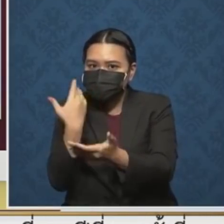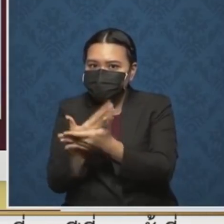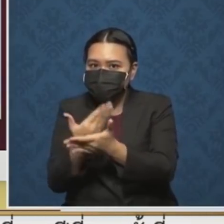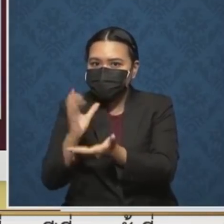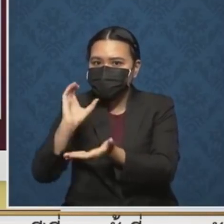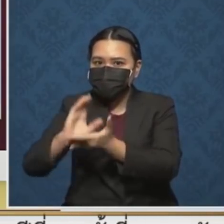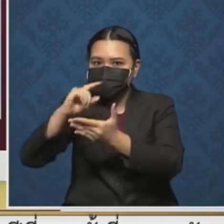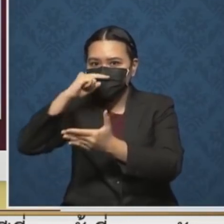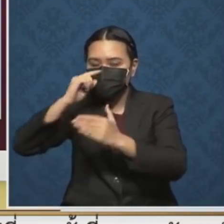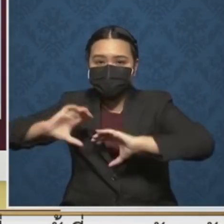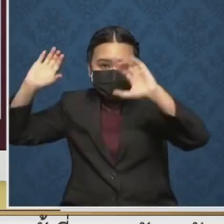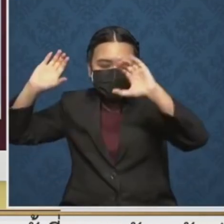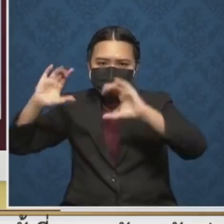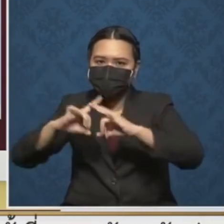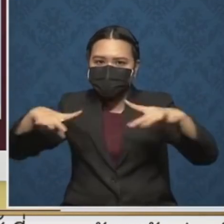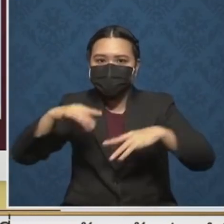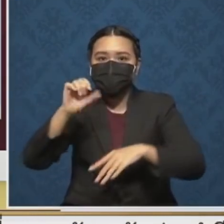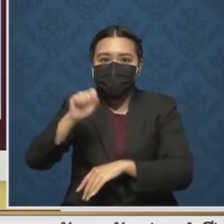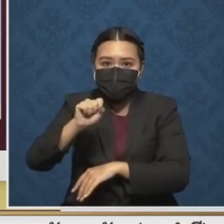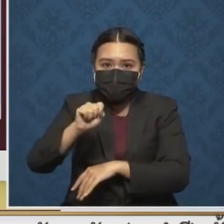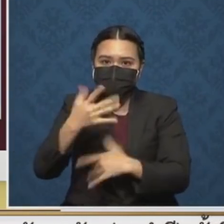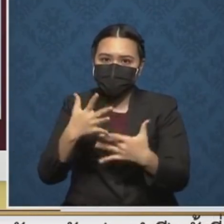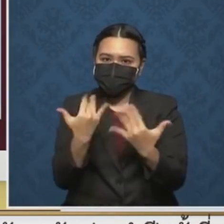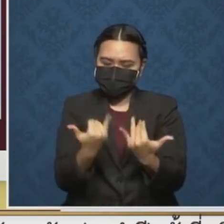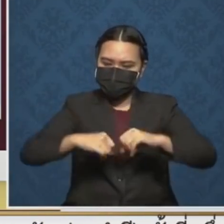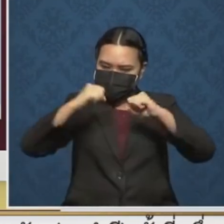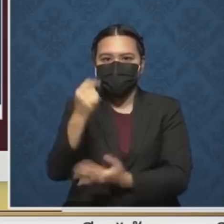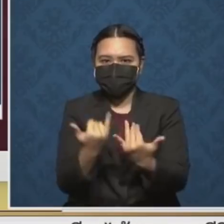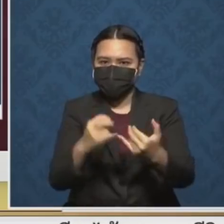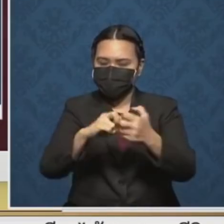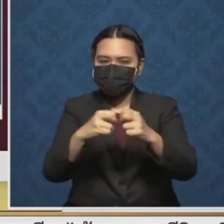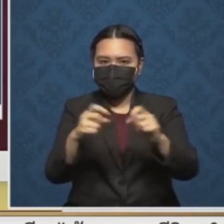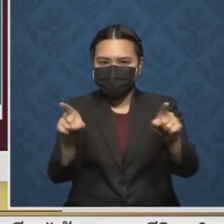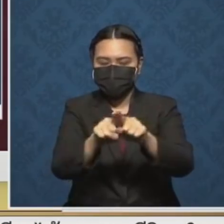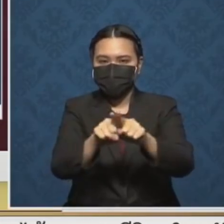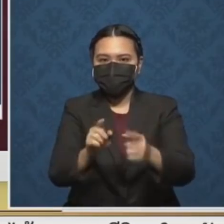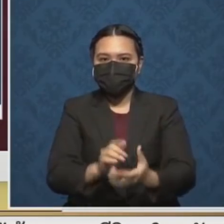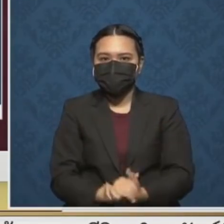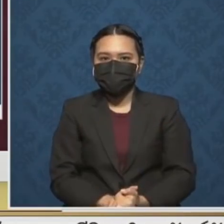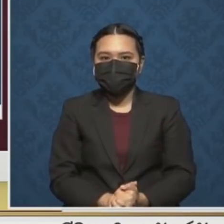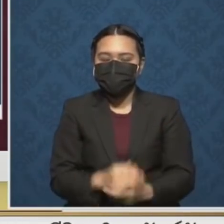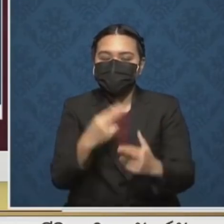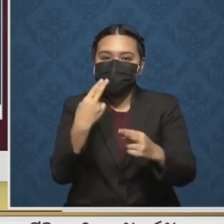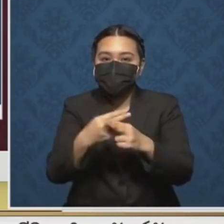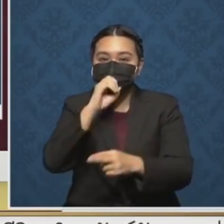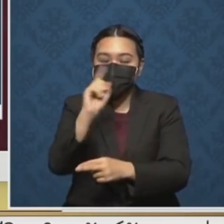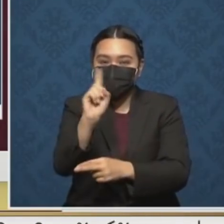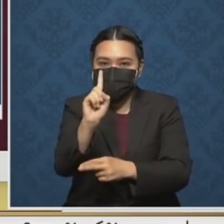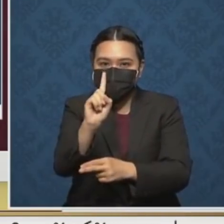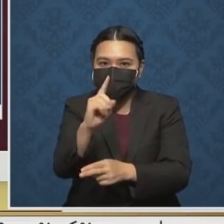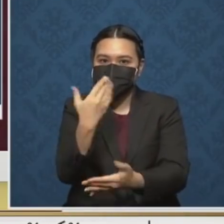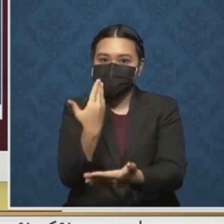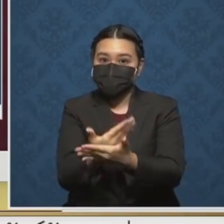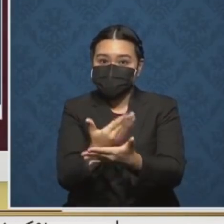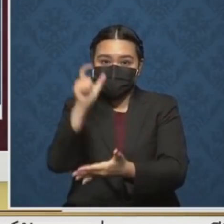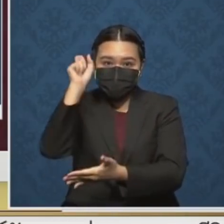รอคะจะอนุมัติแบบนี้ทำถูกต้องแล้วหรืออย่างไรชื่อมันก็บอกว่าควรจะใช้สำหรับ